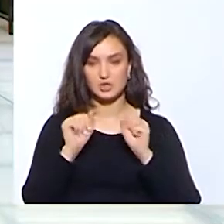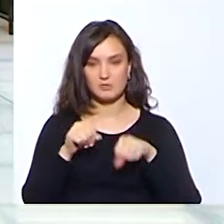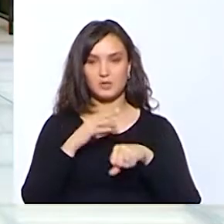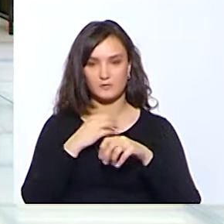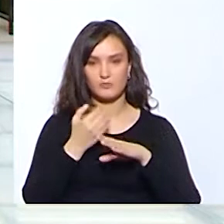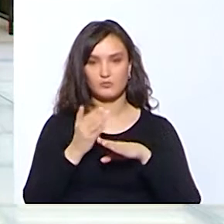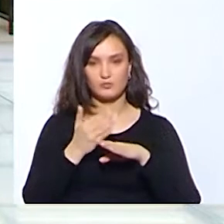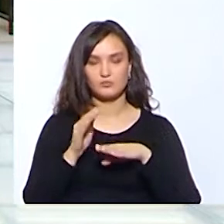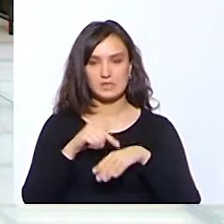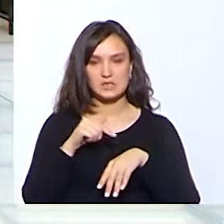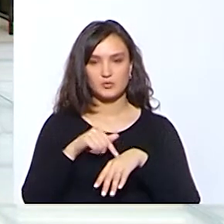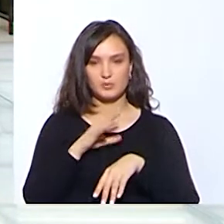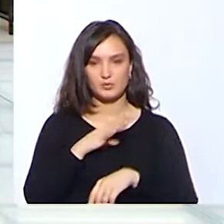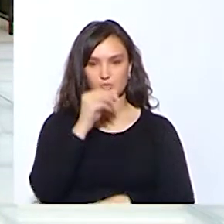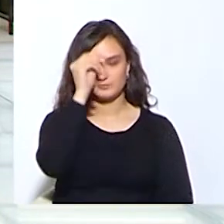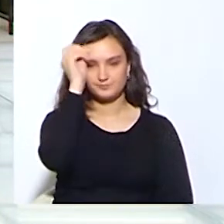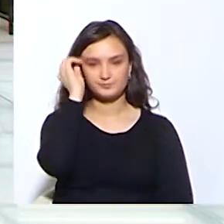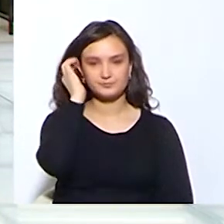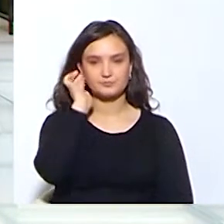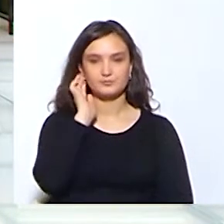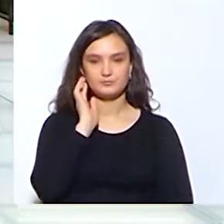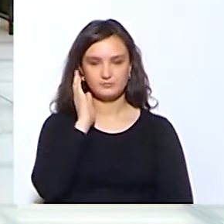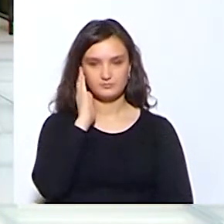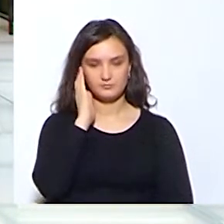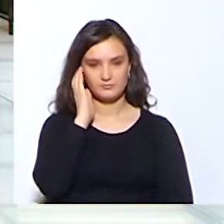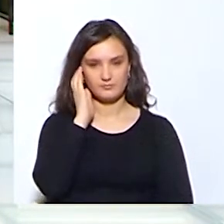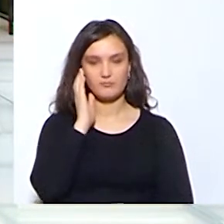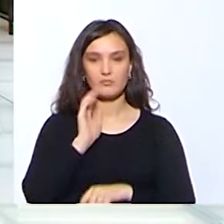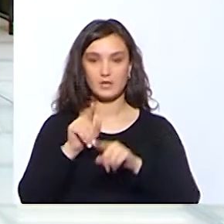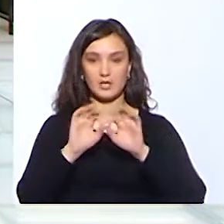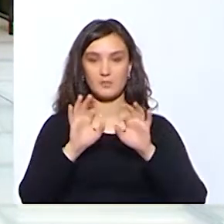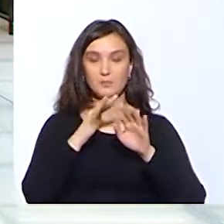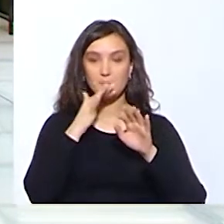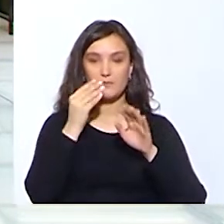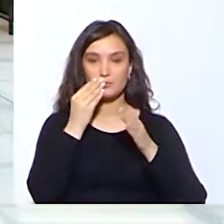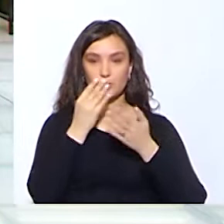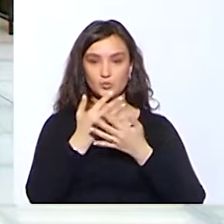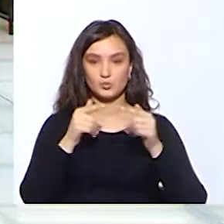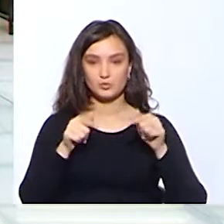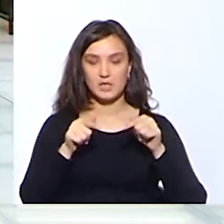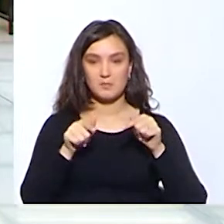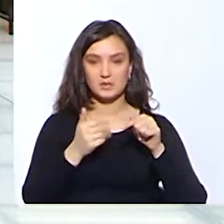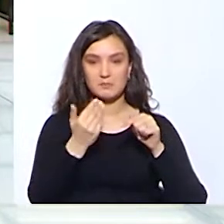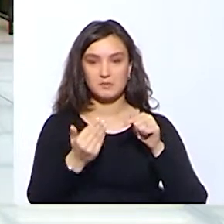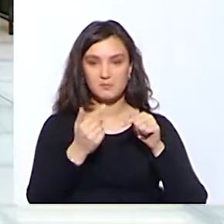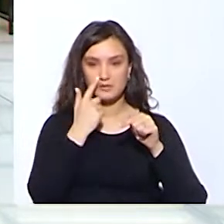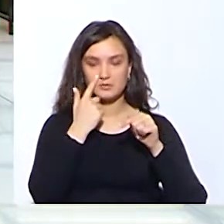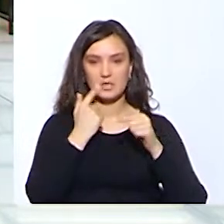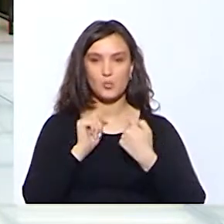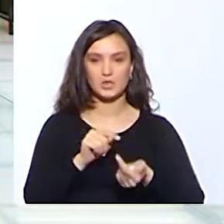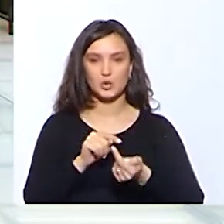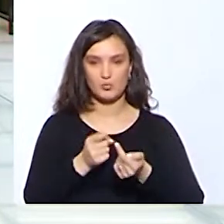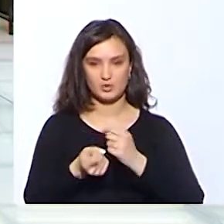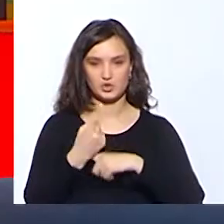შეიძლება კიდე უფრო საგრძნობი იყოს. უფრო მეტის, აქ არის ძალიან ბევრი პროდუქტი, რომელთა მიმართ